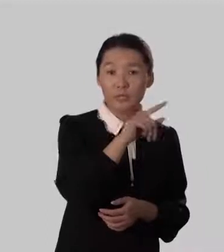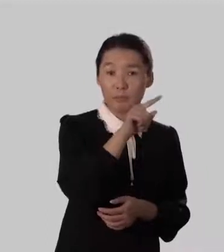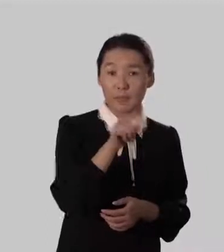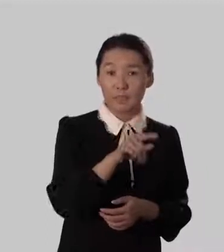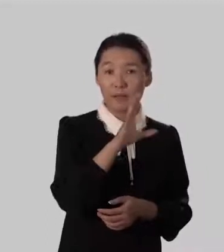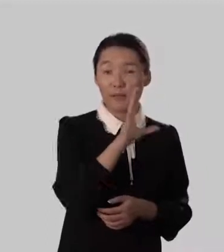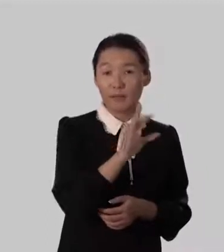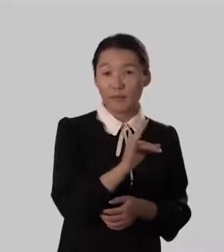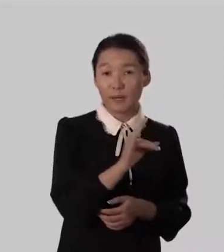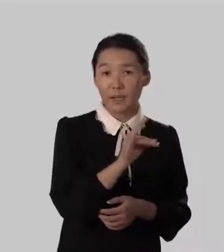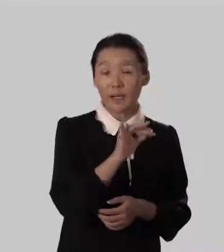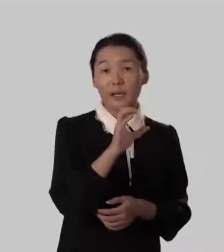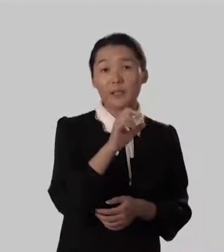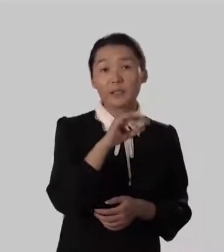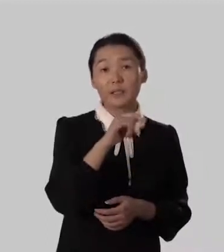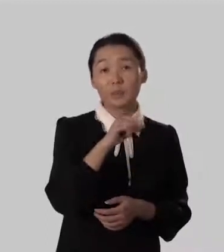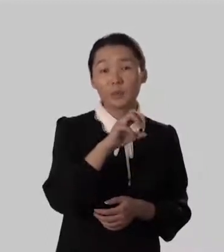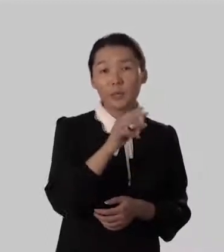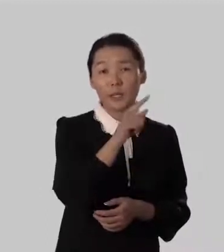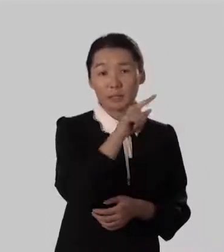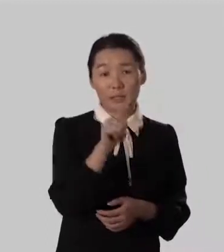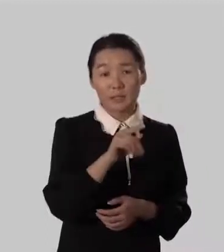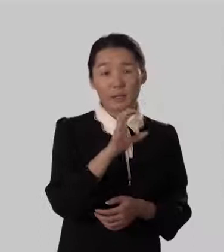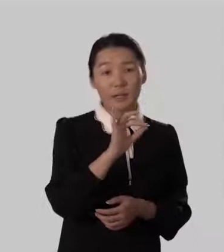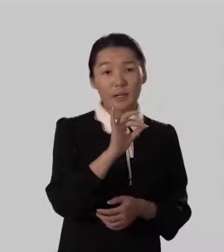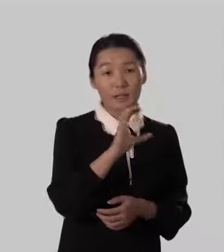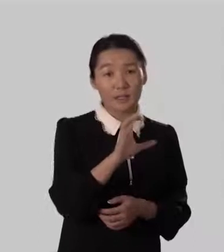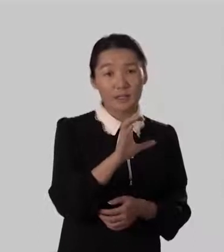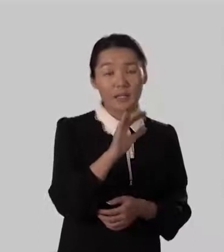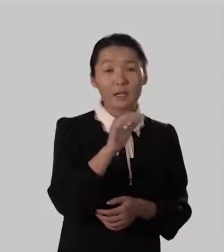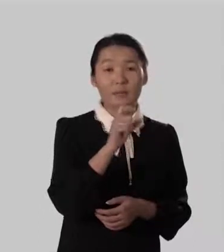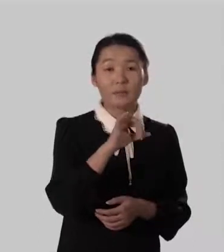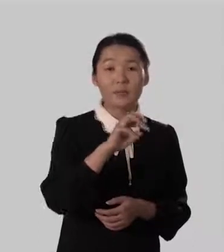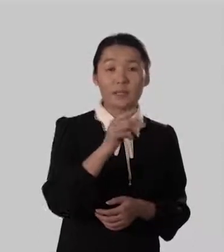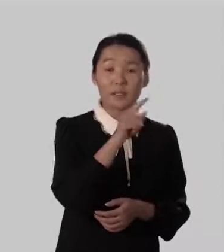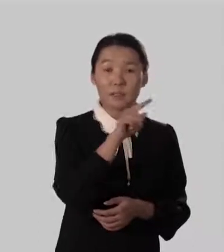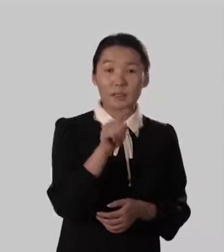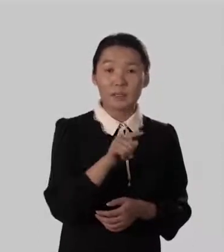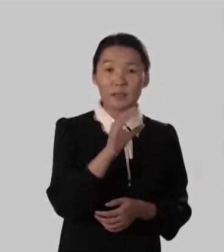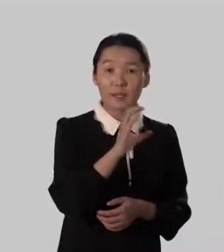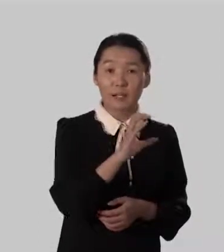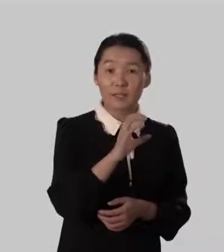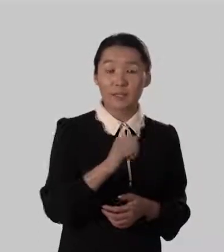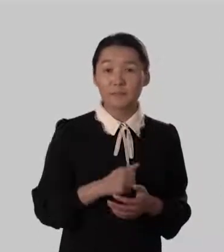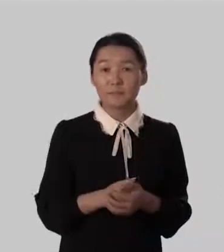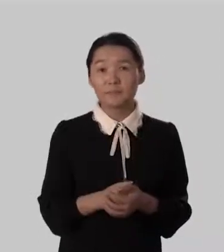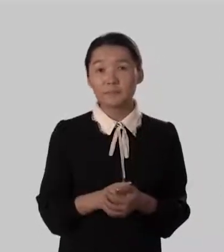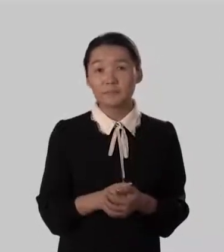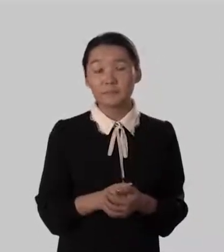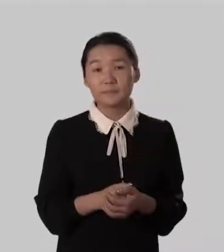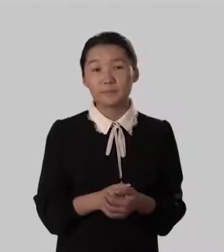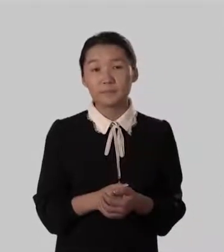приставка вы испугать приставка из сварить приставка с